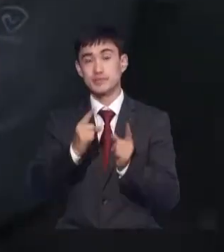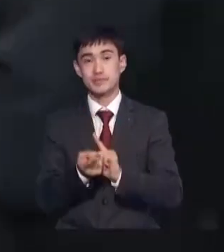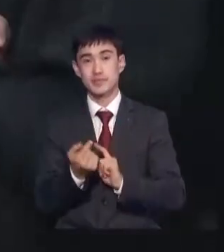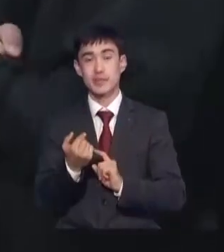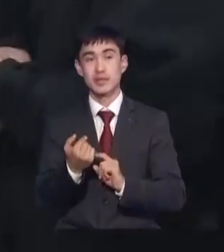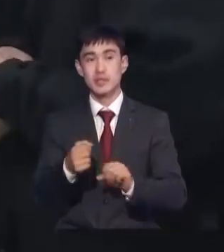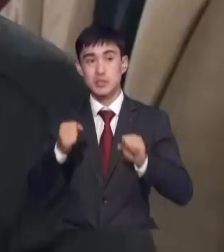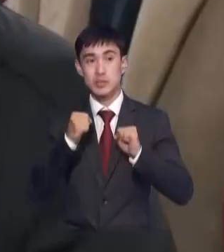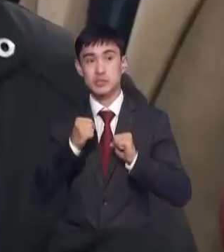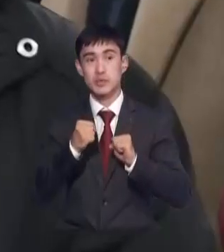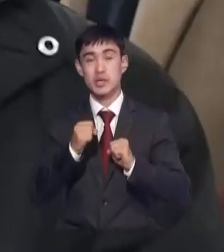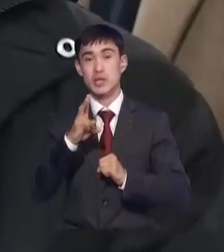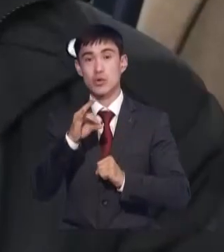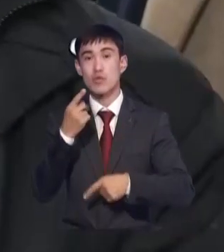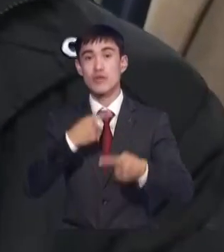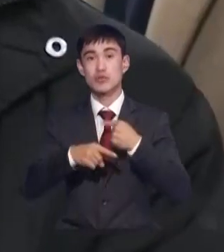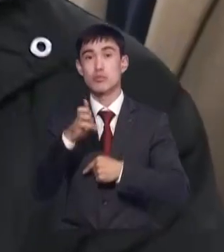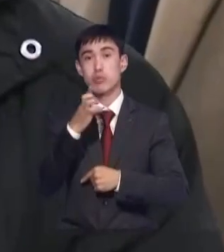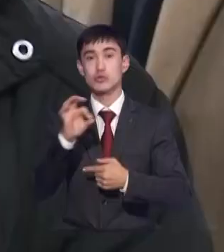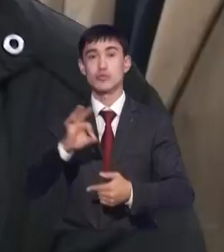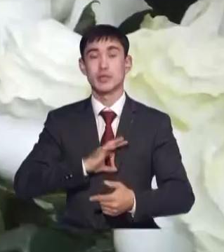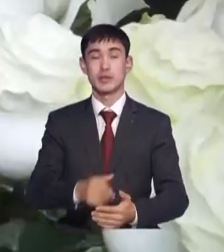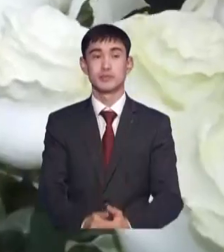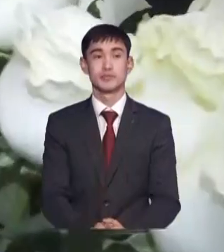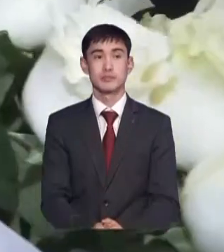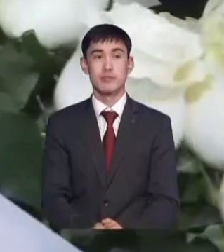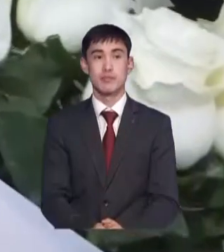ней. И спортсменка из Нарынхола вернулась с бронзовой медалью.